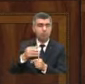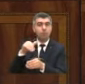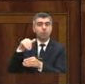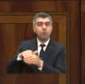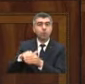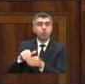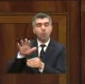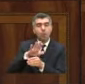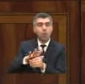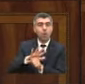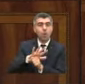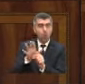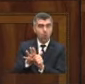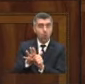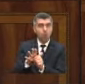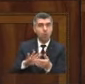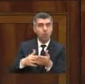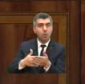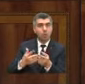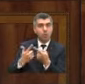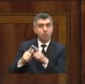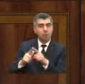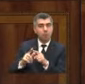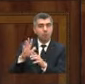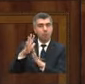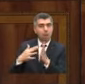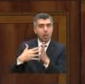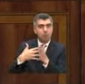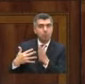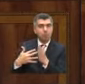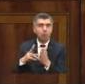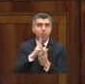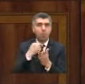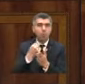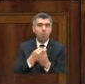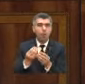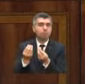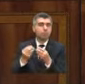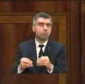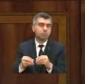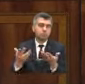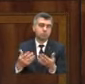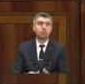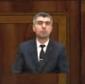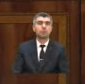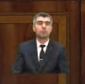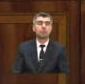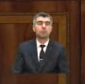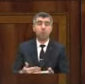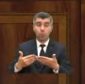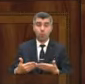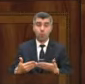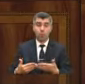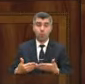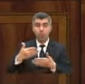التغطية الاجتماعية مكان الآليات والبرامج الحكومة لكانت الكارثة في بلادنا. إن بلادنا اليوم،